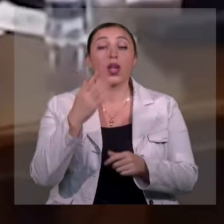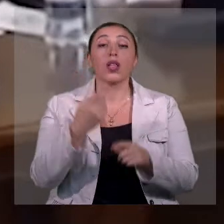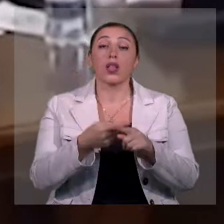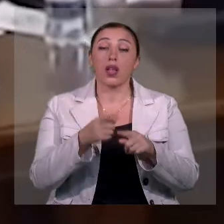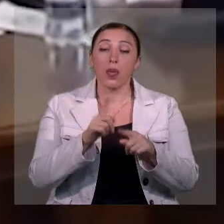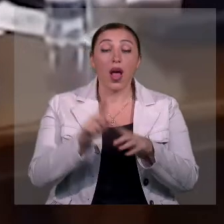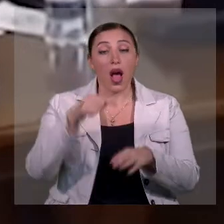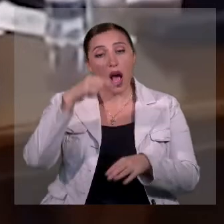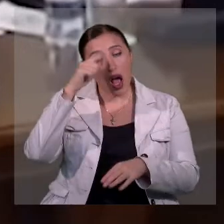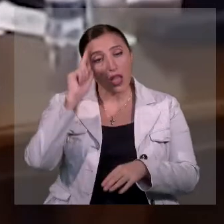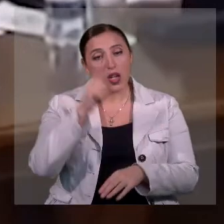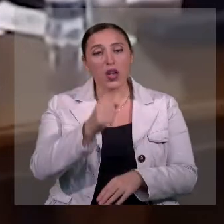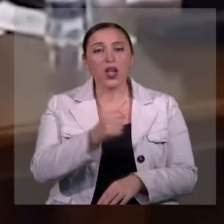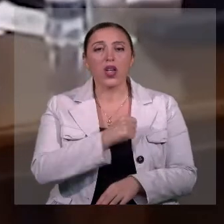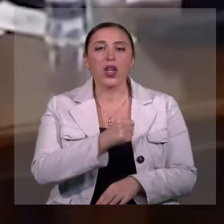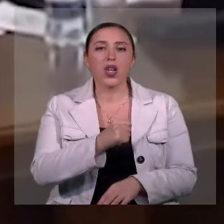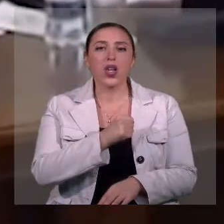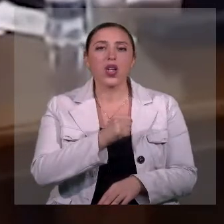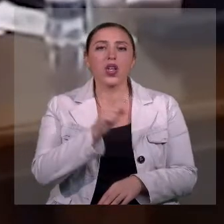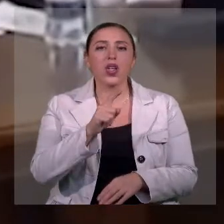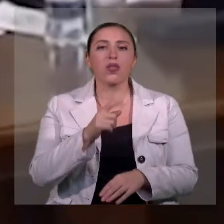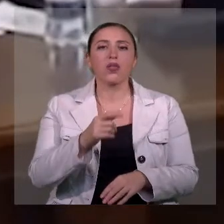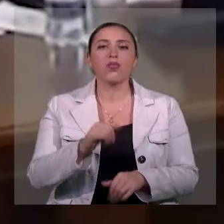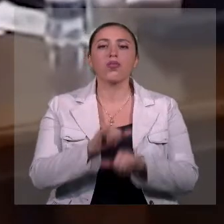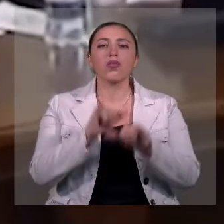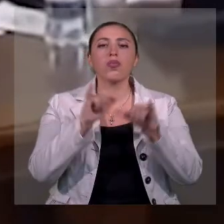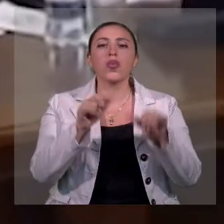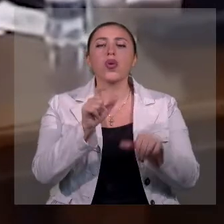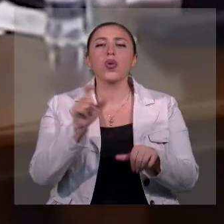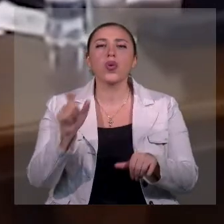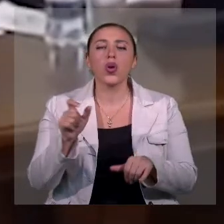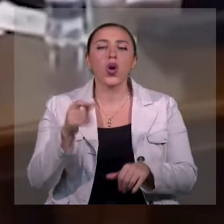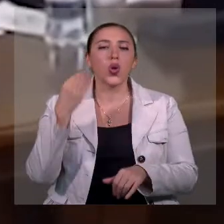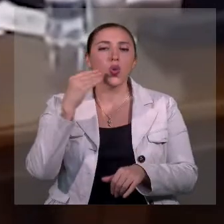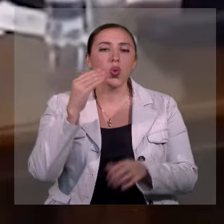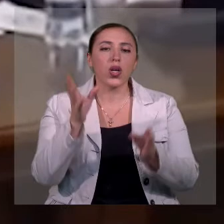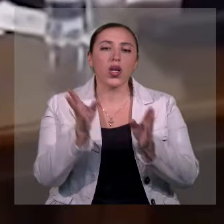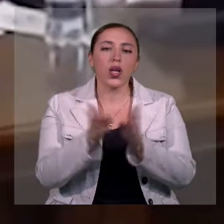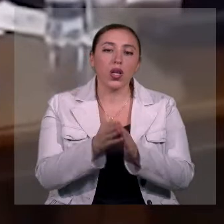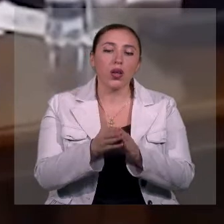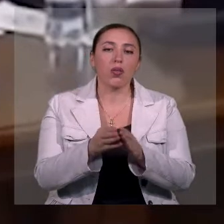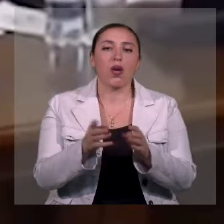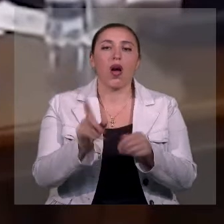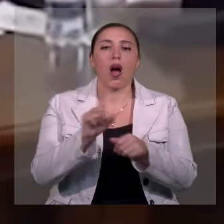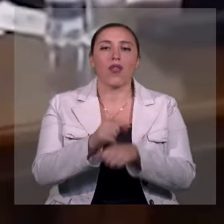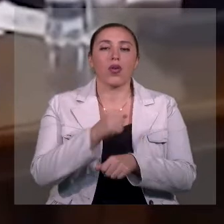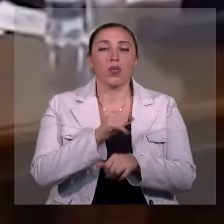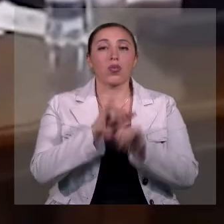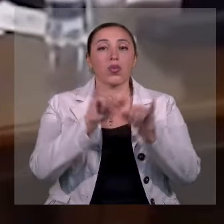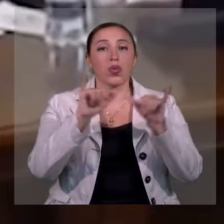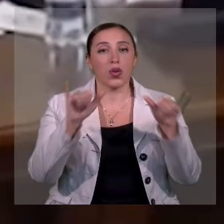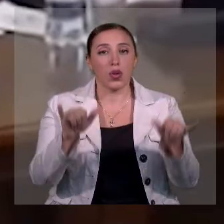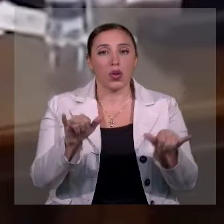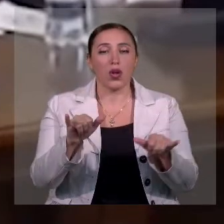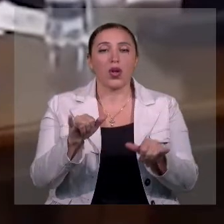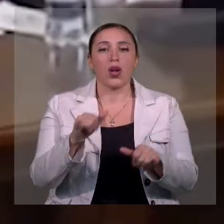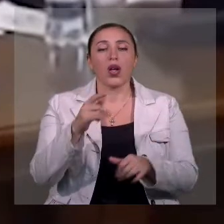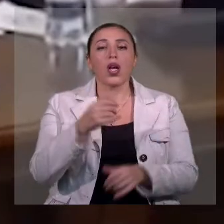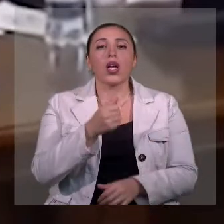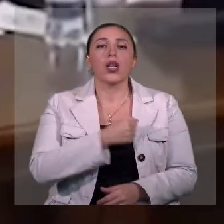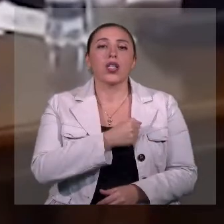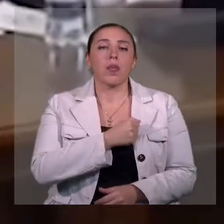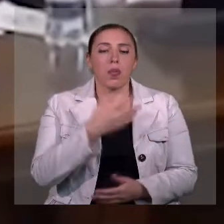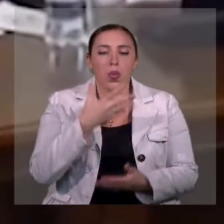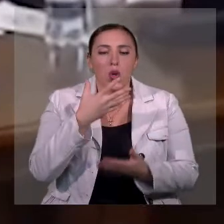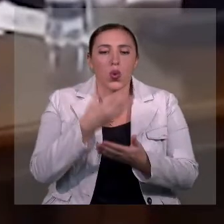բացառում ադրբեջանական զինուժի մարտական ներուժի ավելացումը թուրքական կազմավորումների հաշվին, որոնք արդեն իսկ ունեն սեփական